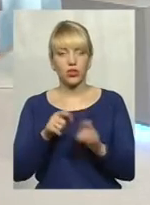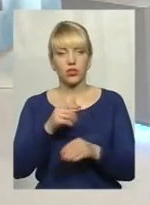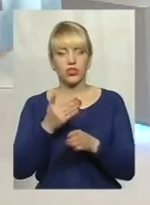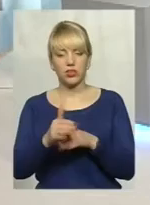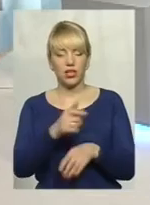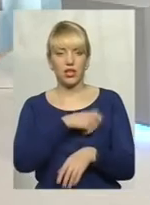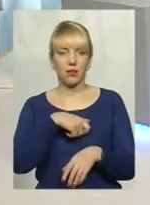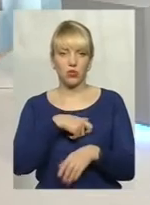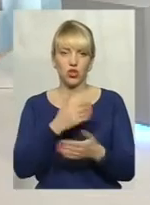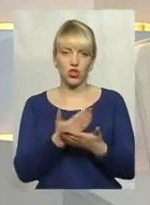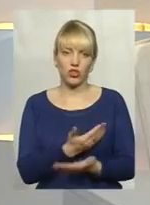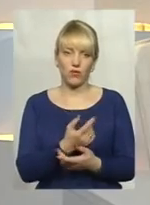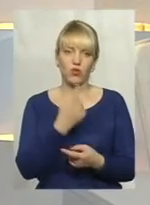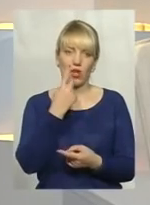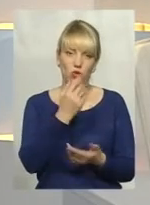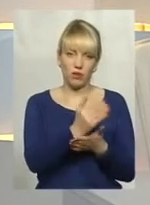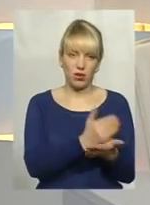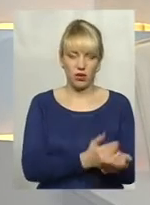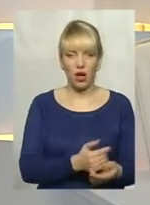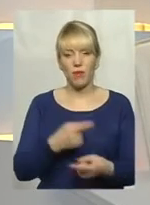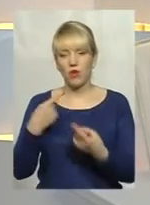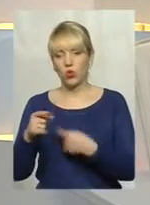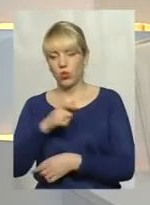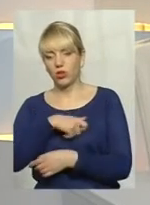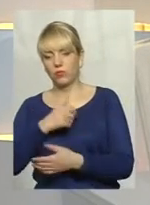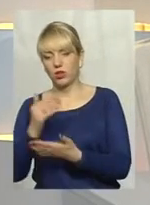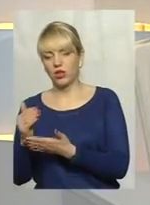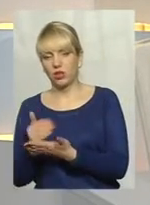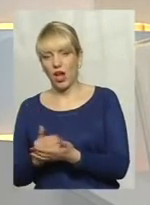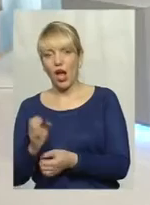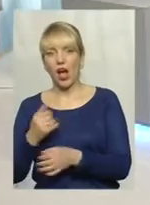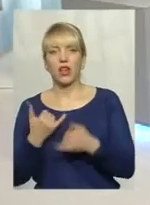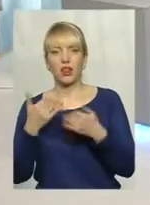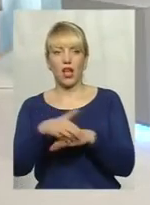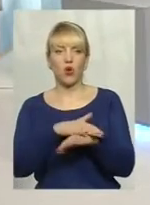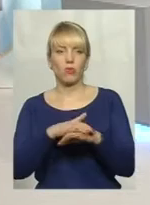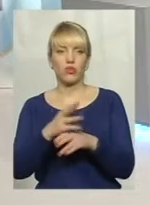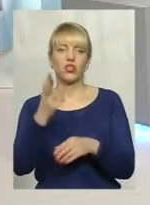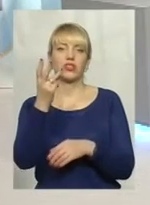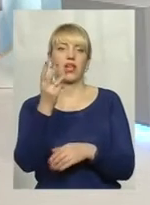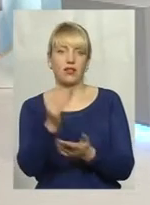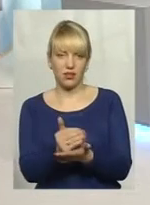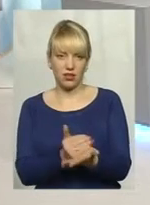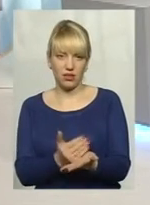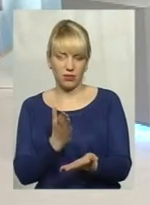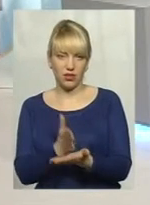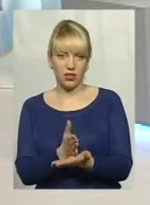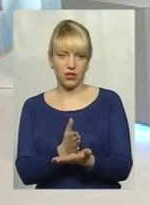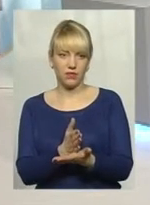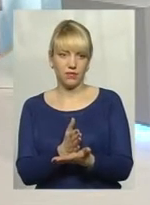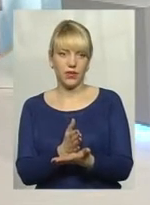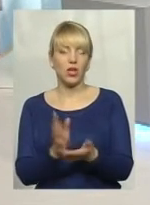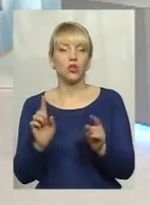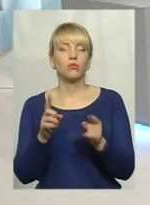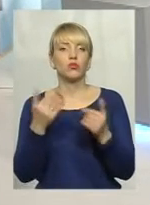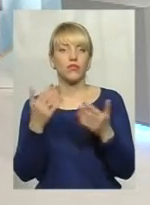за одним регламентом, інша за іншим, апарат можливо взагалі. А для громадськості ще інший регламент виходить, тому що вони